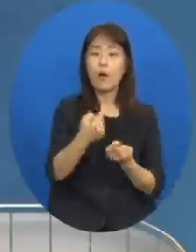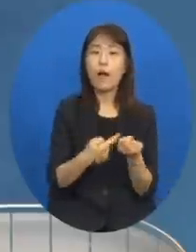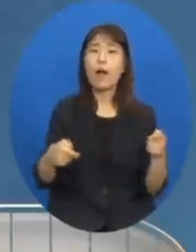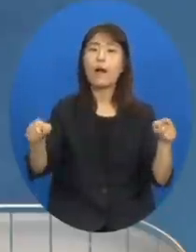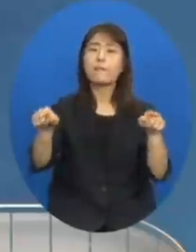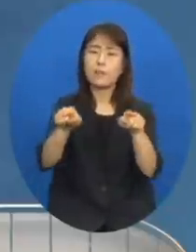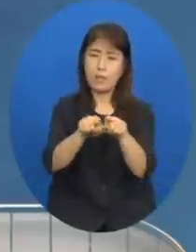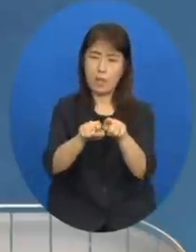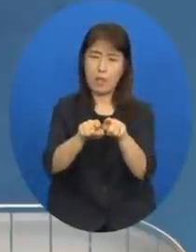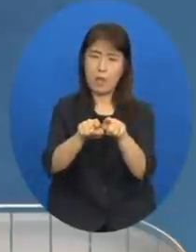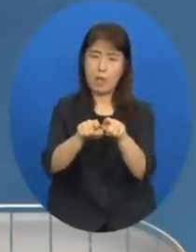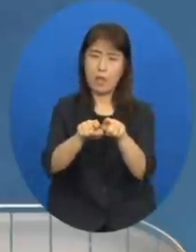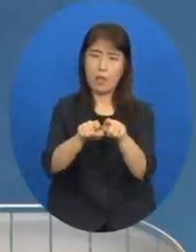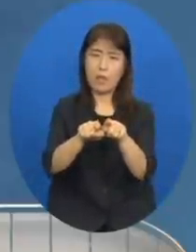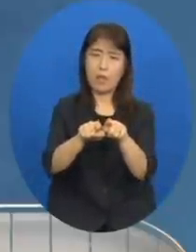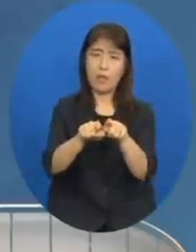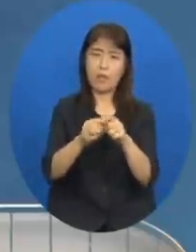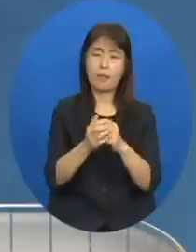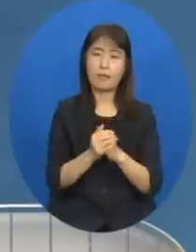하여